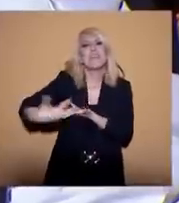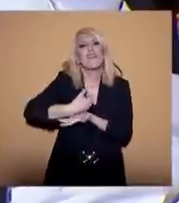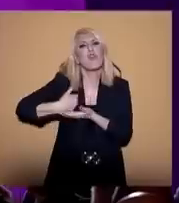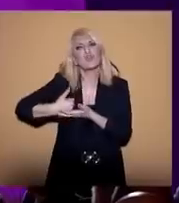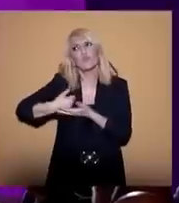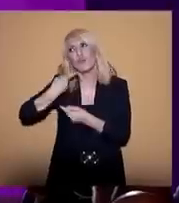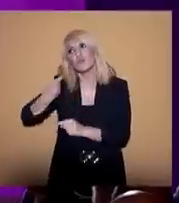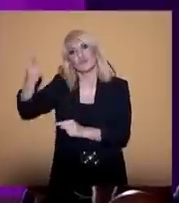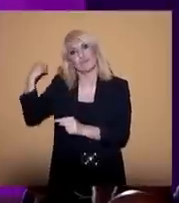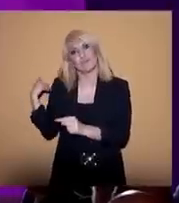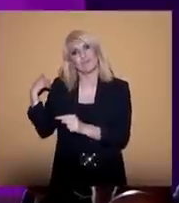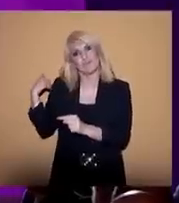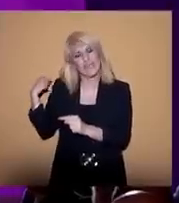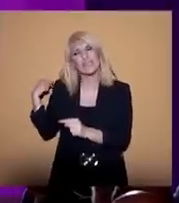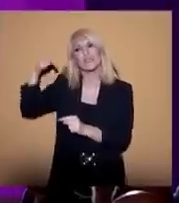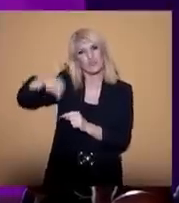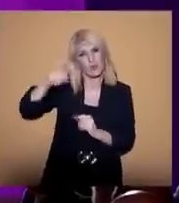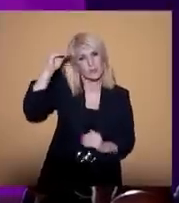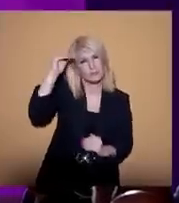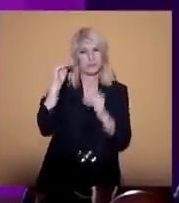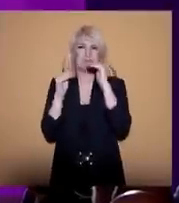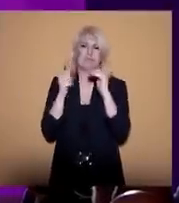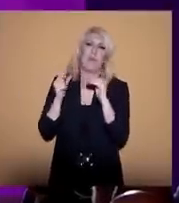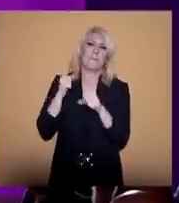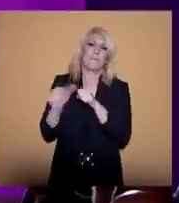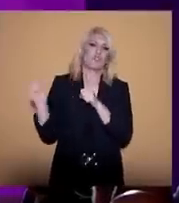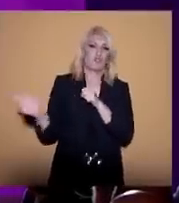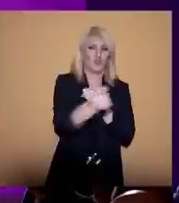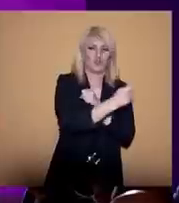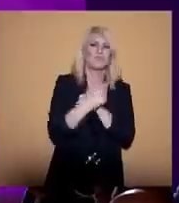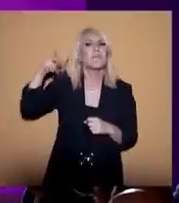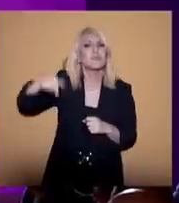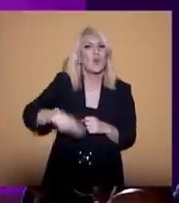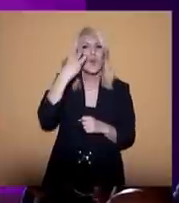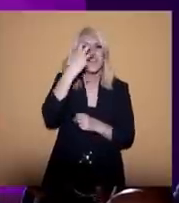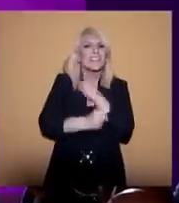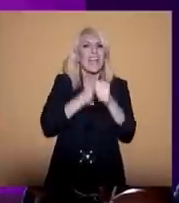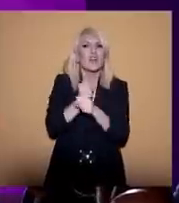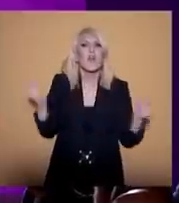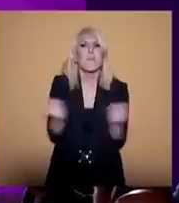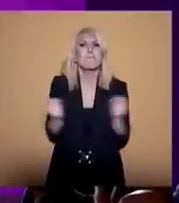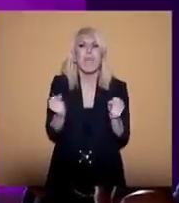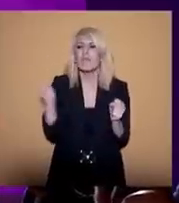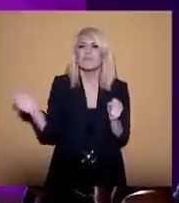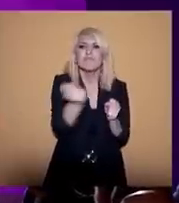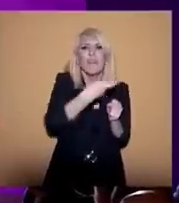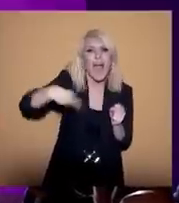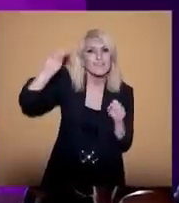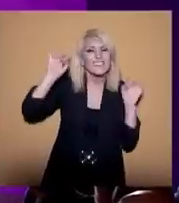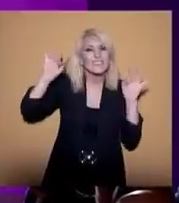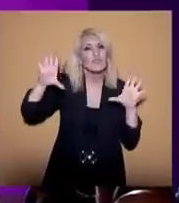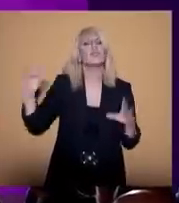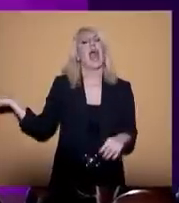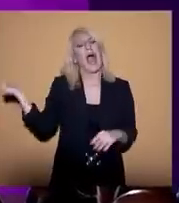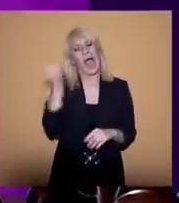τις τριετίες ώστε να επιτευχθεί άμεση γενναία αύξηση του μέσου μισθού. Αυξάνουμε τους μισθούς στο δημόσιο τομέα